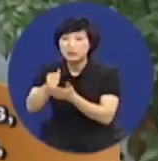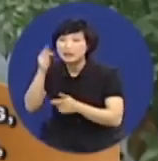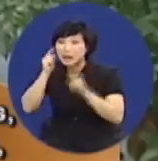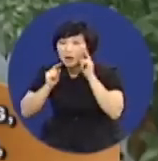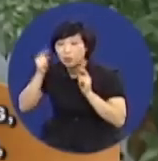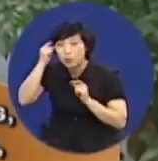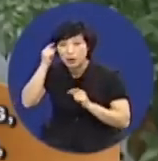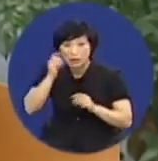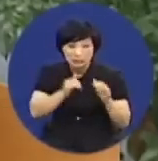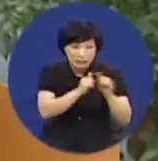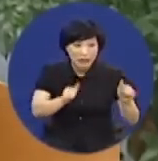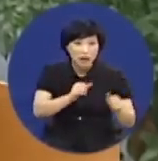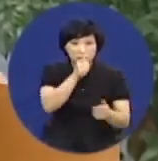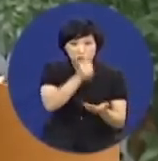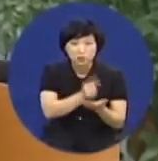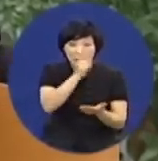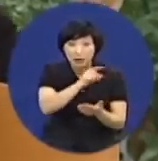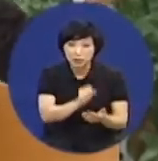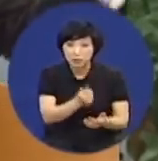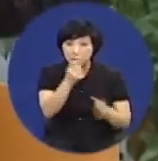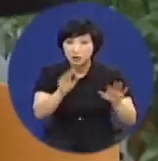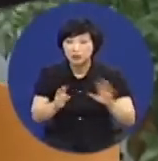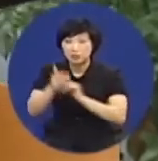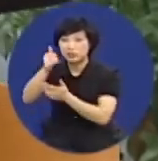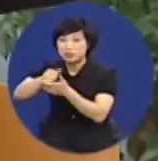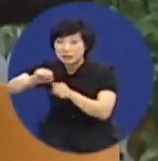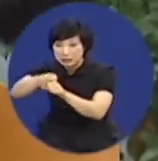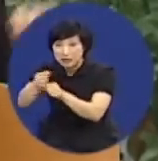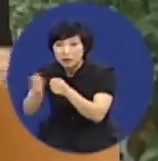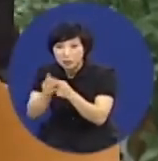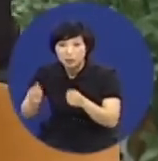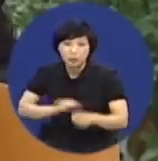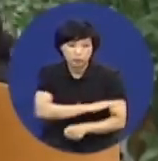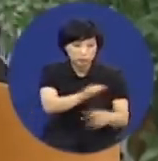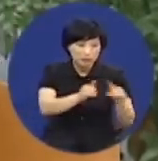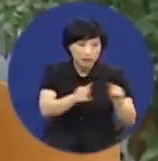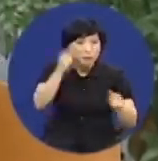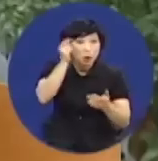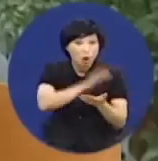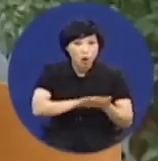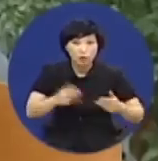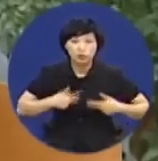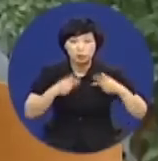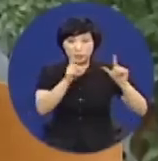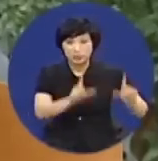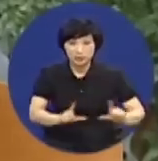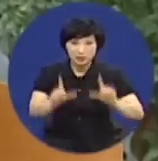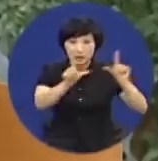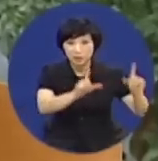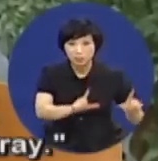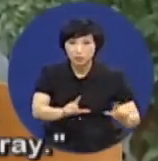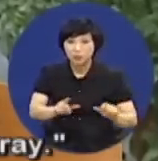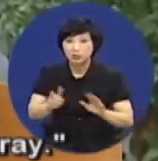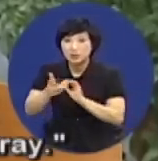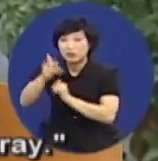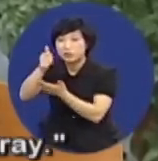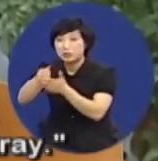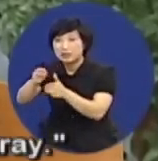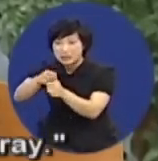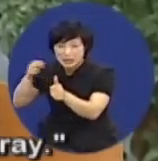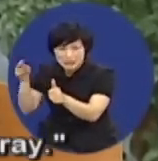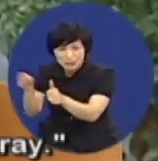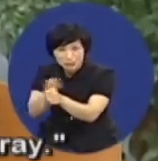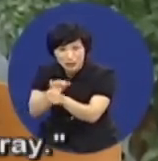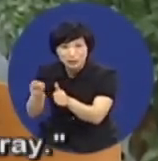のために砕かれた。彼への懲らしめが私たちに平安をもたらし、彼の打ち傷